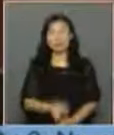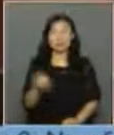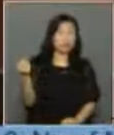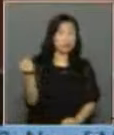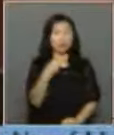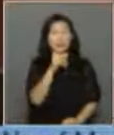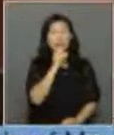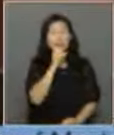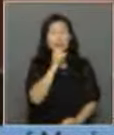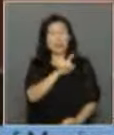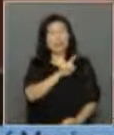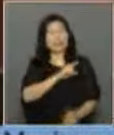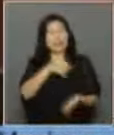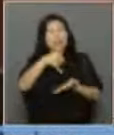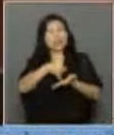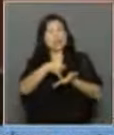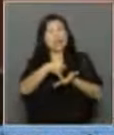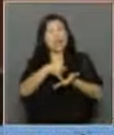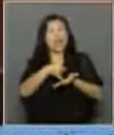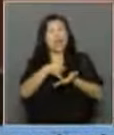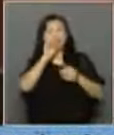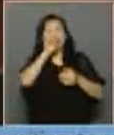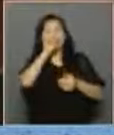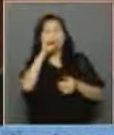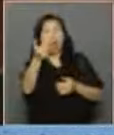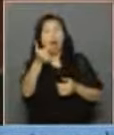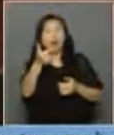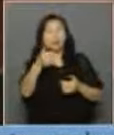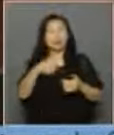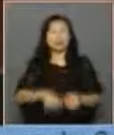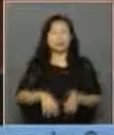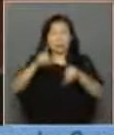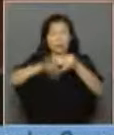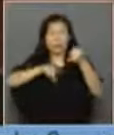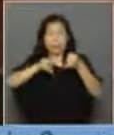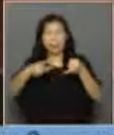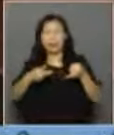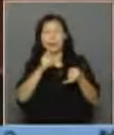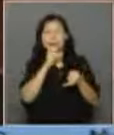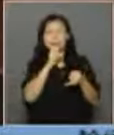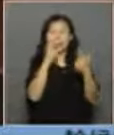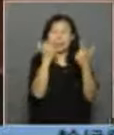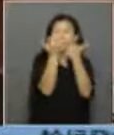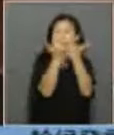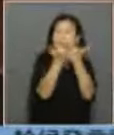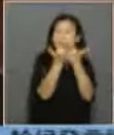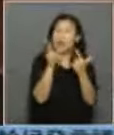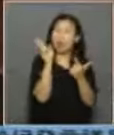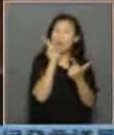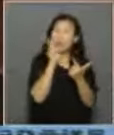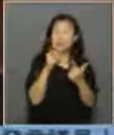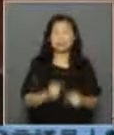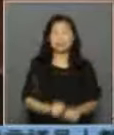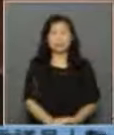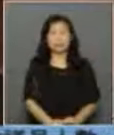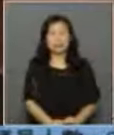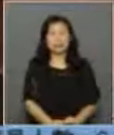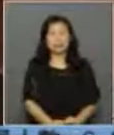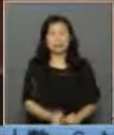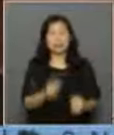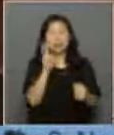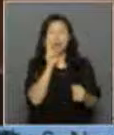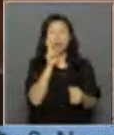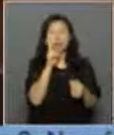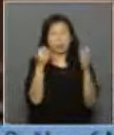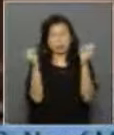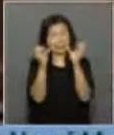各自表述的演講比賽呢就變返場呢有啲辯論價值嘅辯